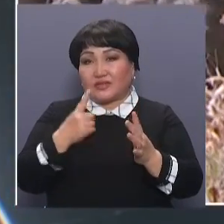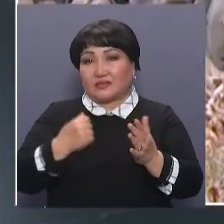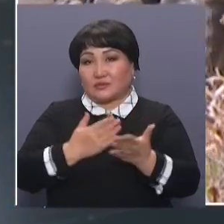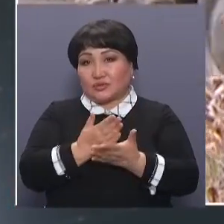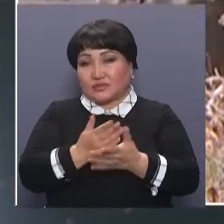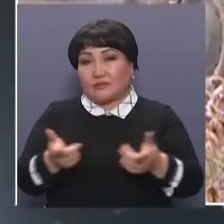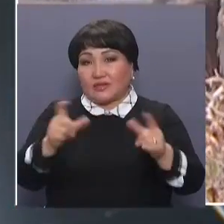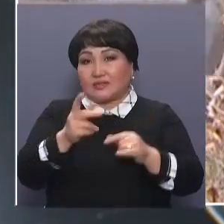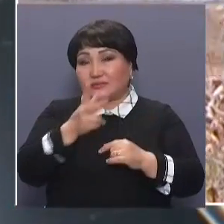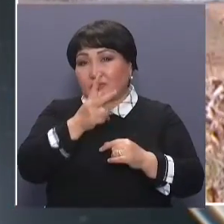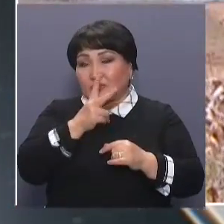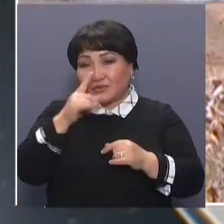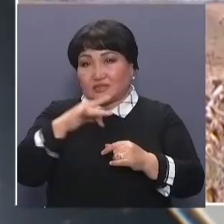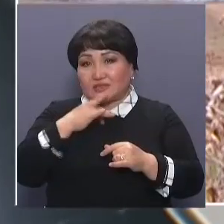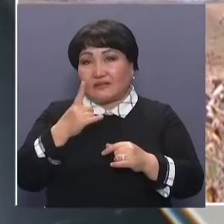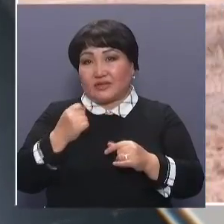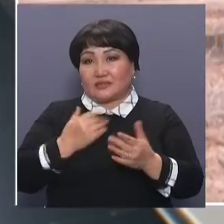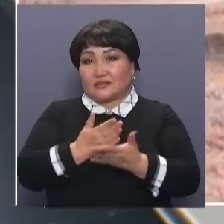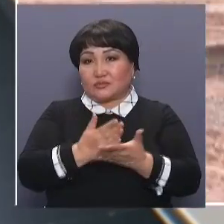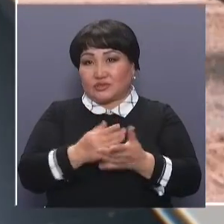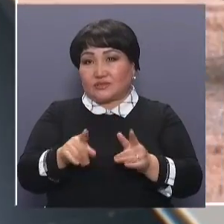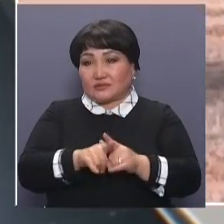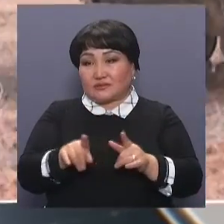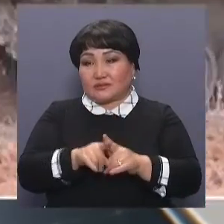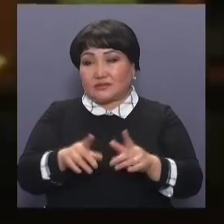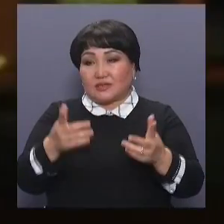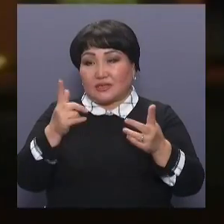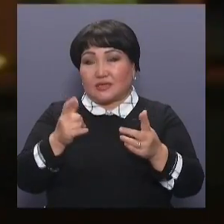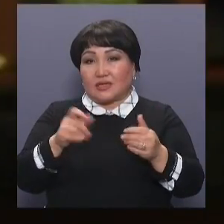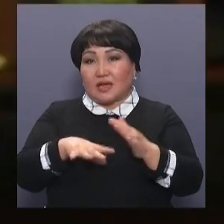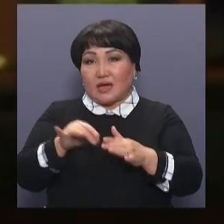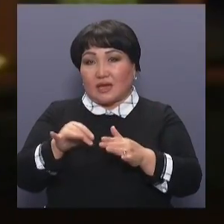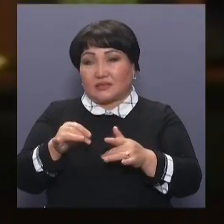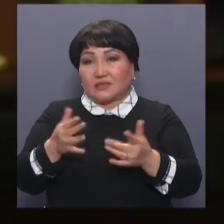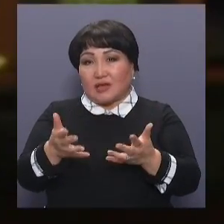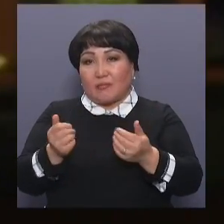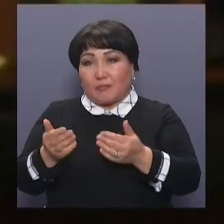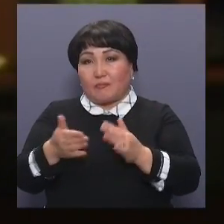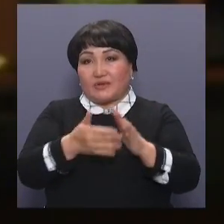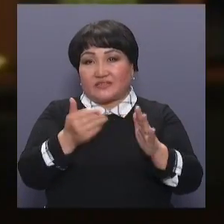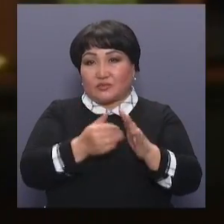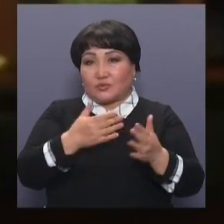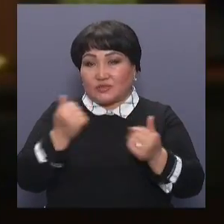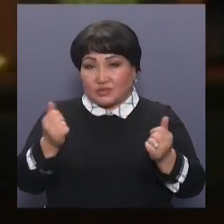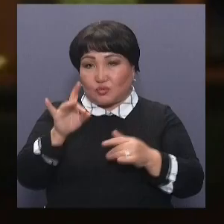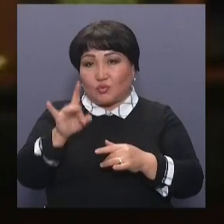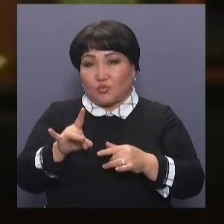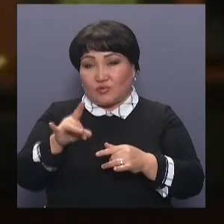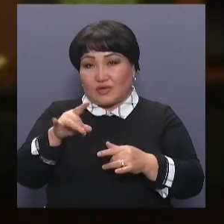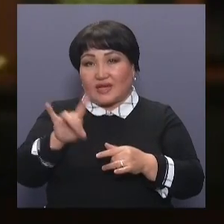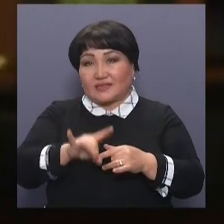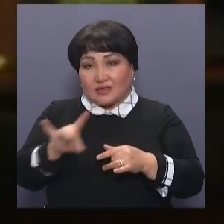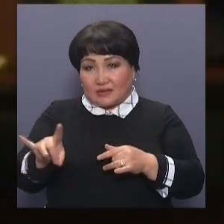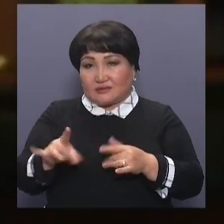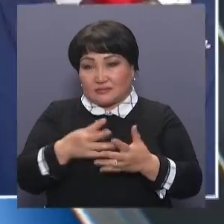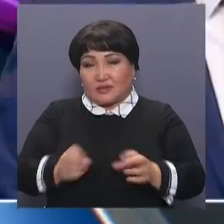также, казахстанские военнослужащие в мечеть не ходят, а среди призывников нет приверженцев радикальных и других течений. С